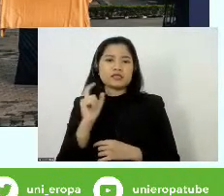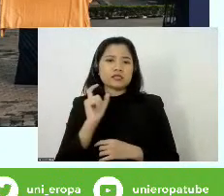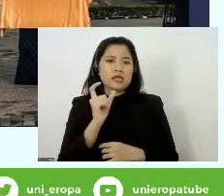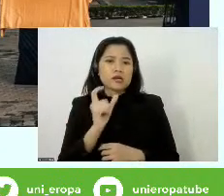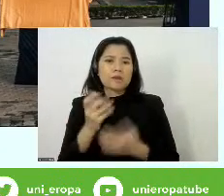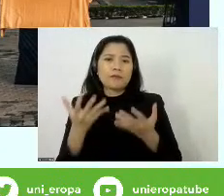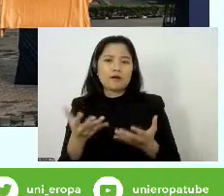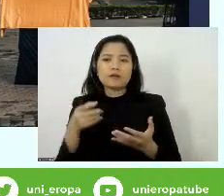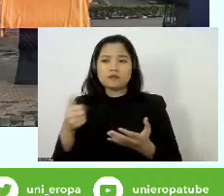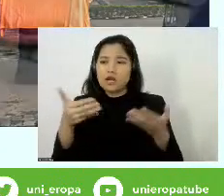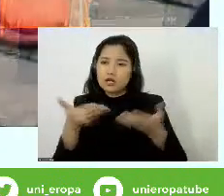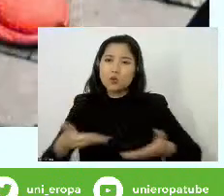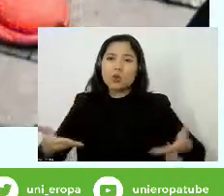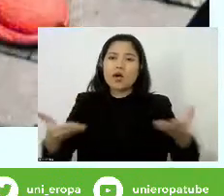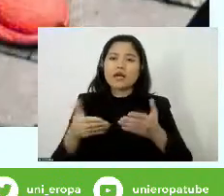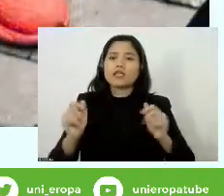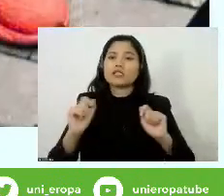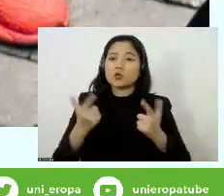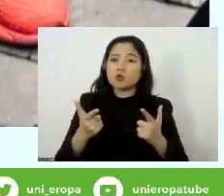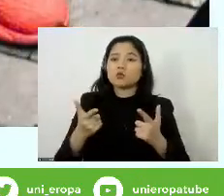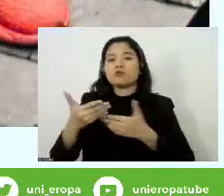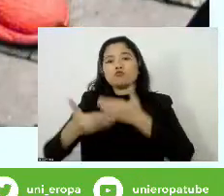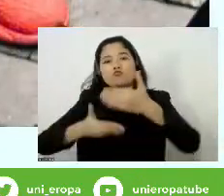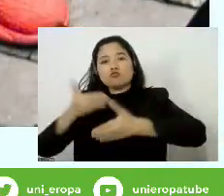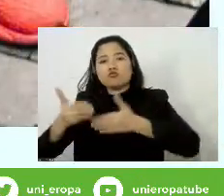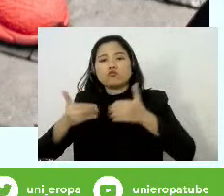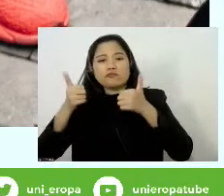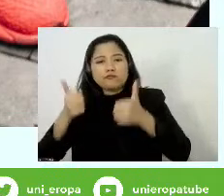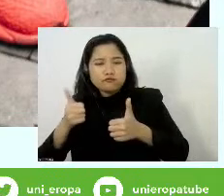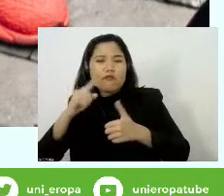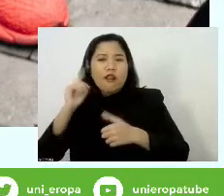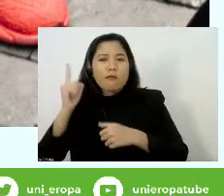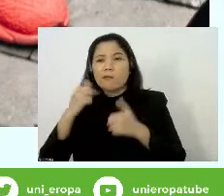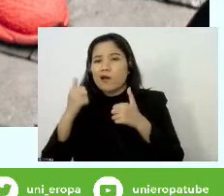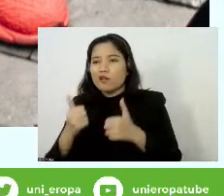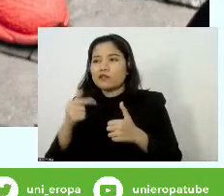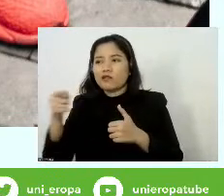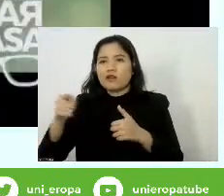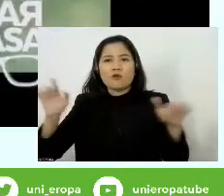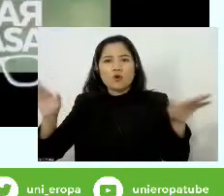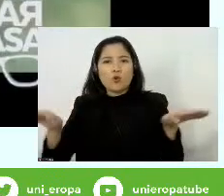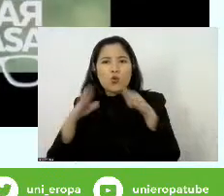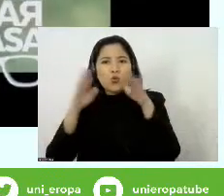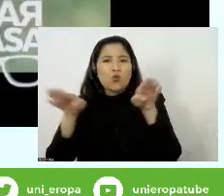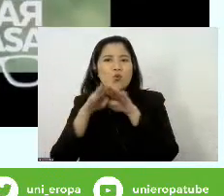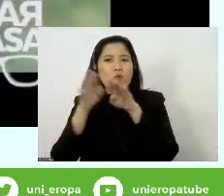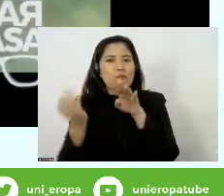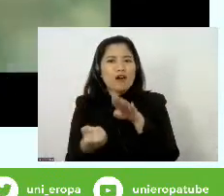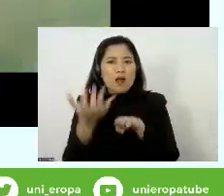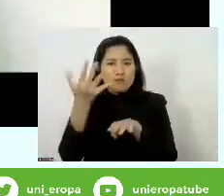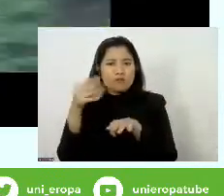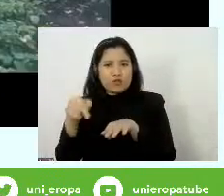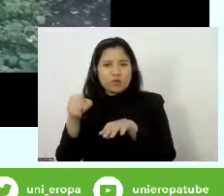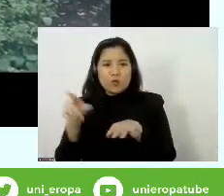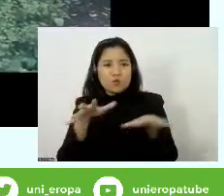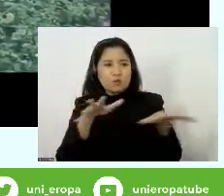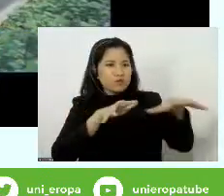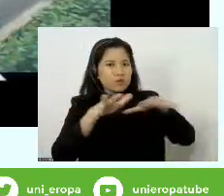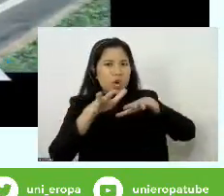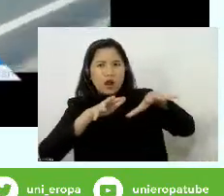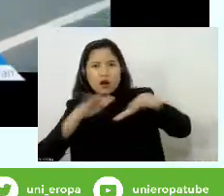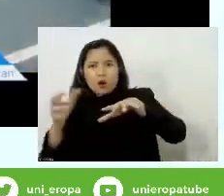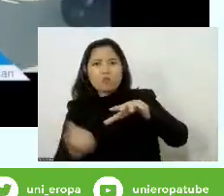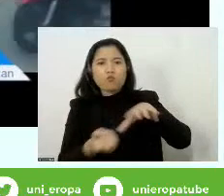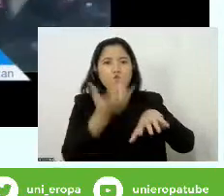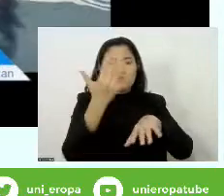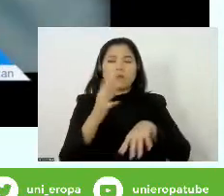memimpin lingkungan hidup di sana tetap lebih baik sehingga Merapi kita terlepas dari bencana yang ditimbulkan